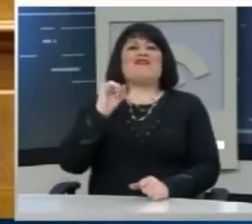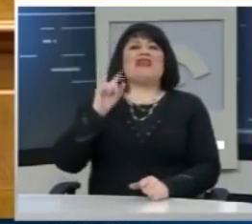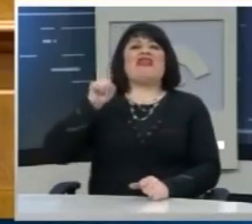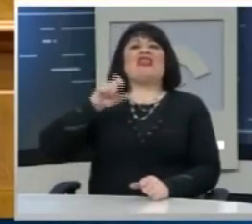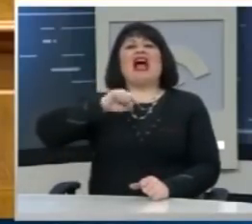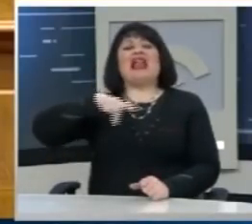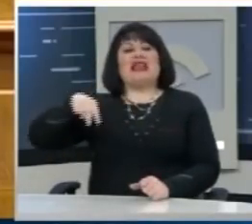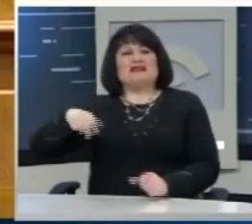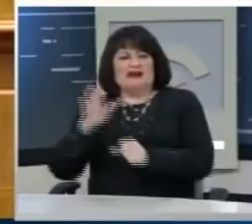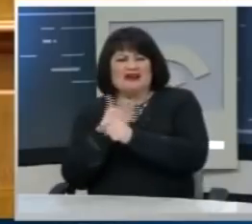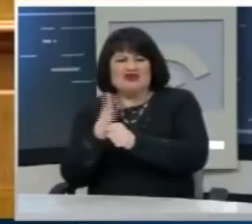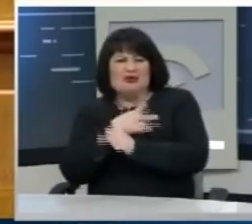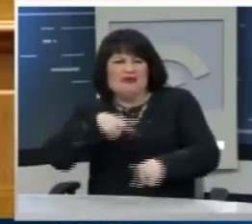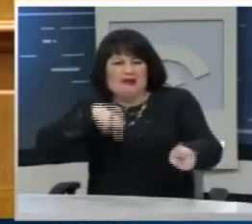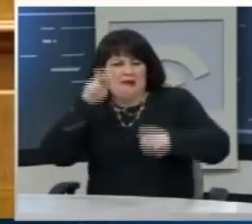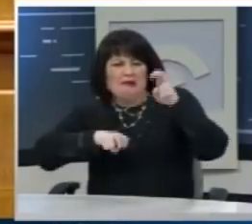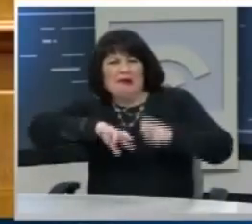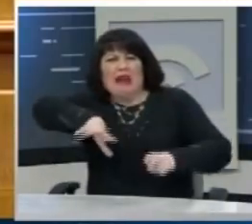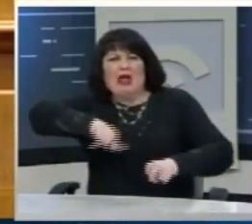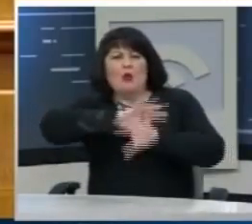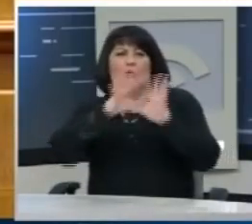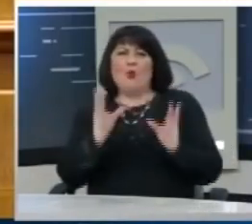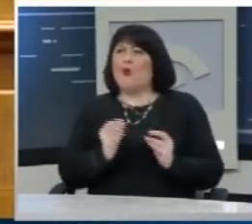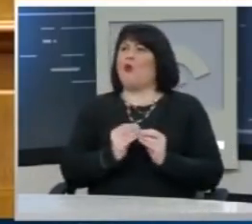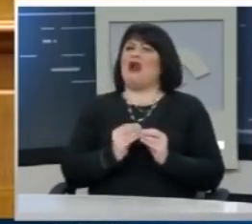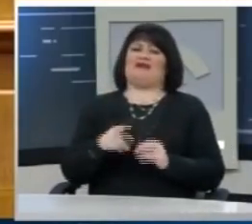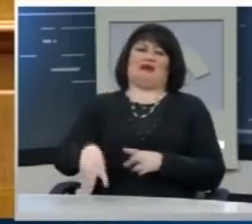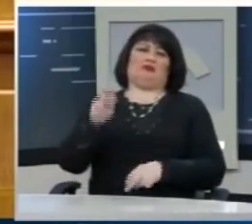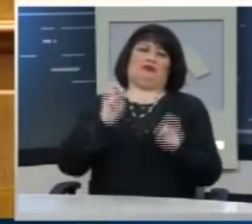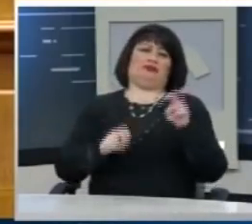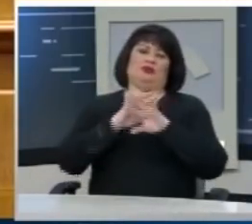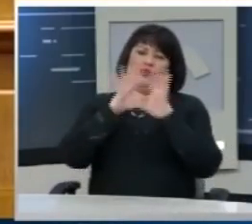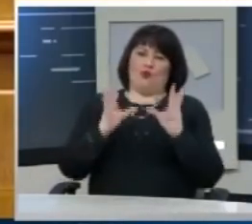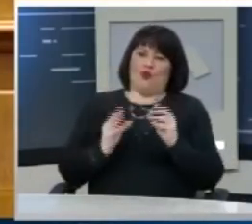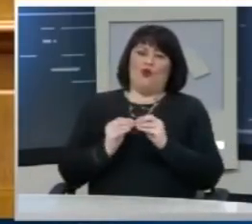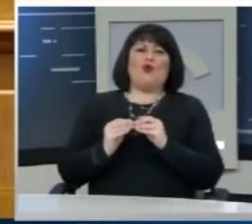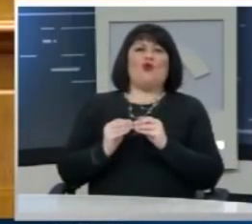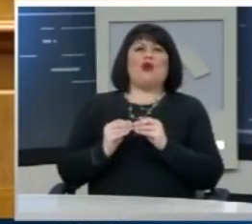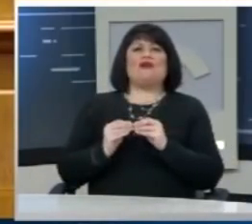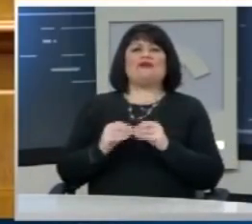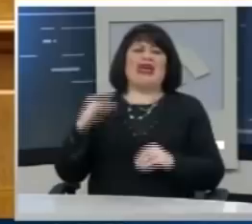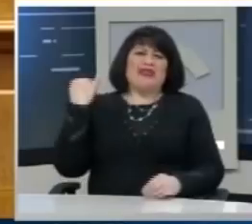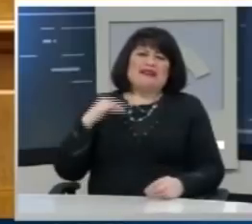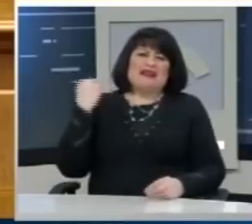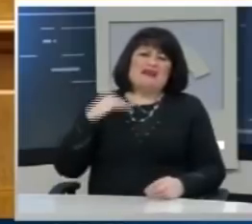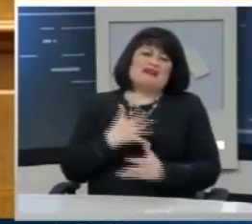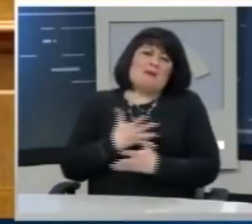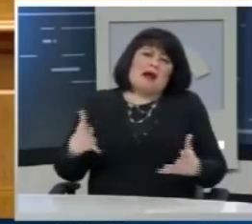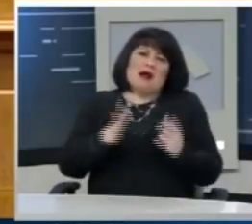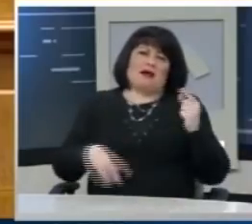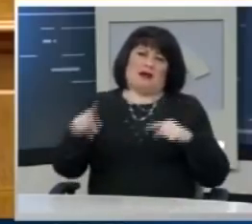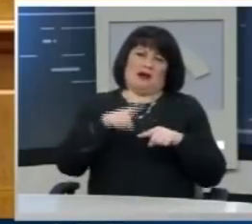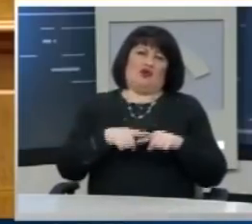τις καταστροφές, τη λαιλασία, τις διαρπαγές και όλες εκείνες τις τεράστιες θυσίες που υπέστη ο λαός